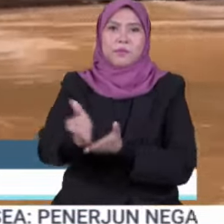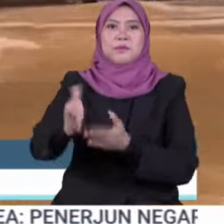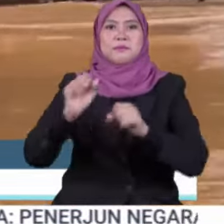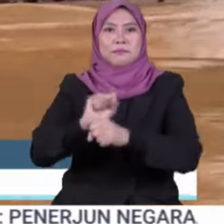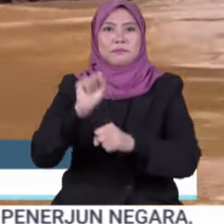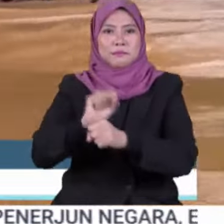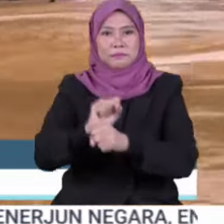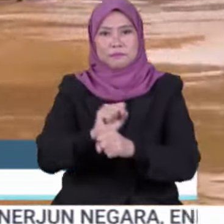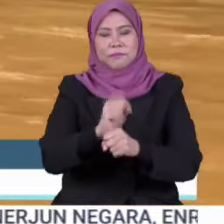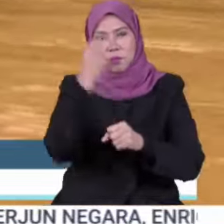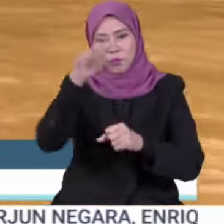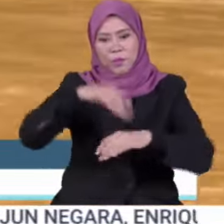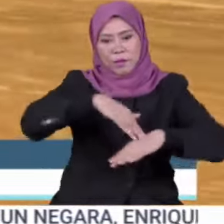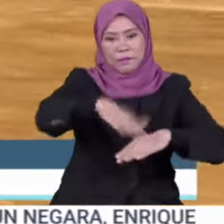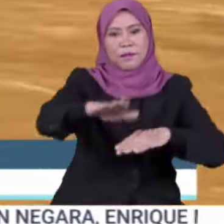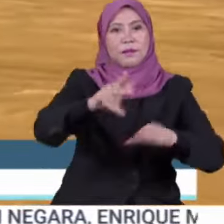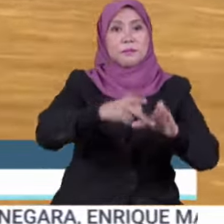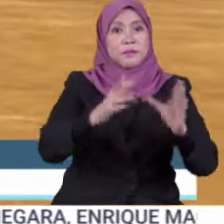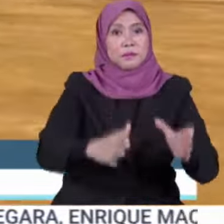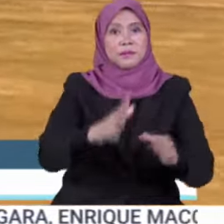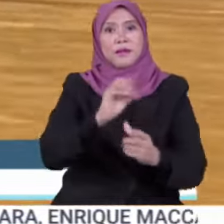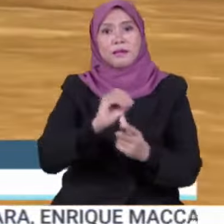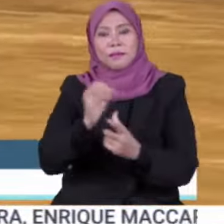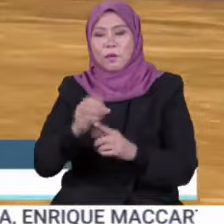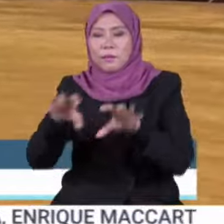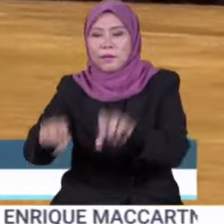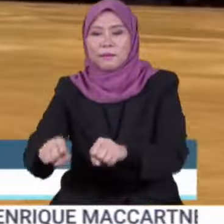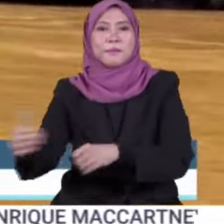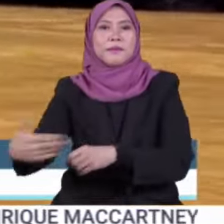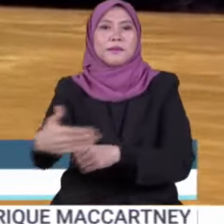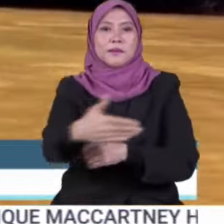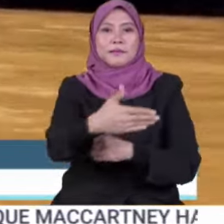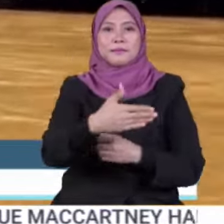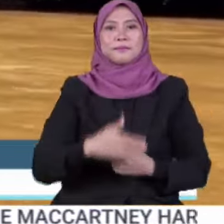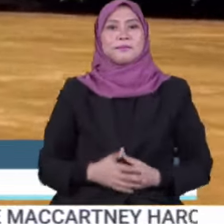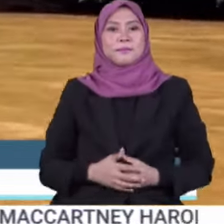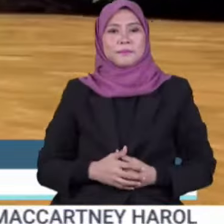bot bagi menghantar penumpang atau menangkap ikan.